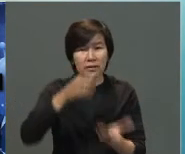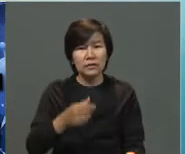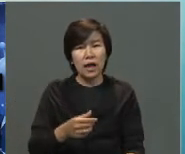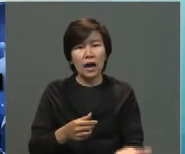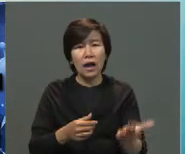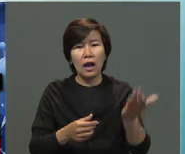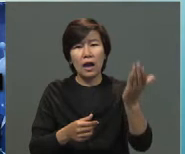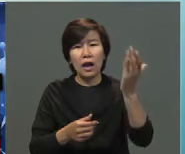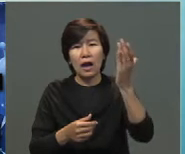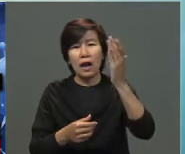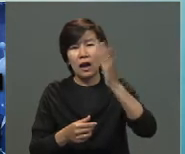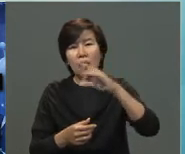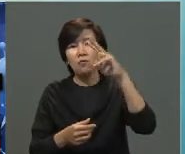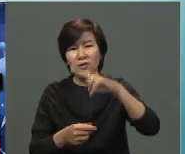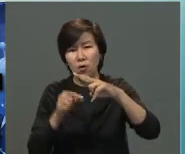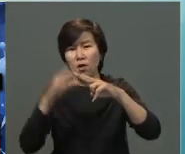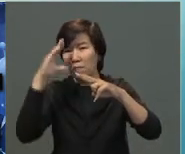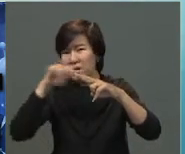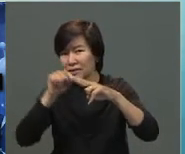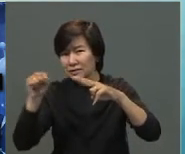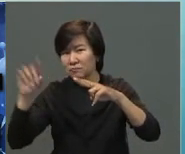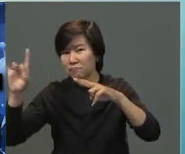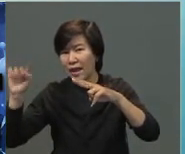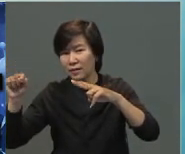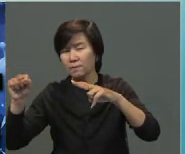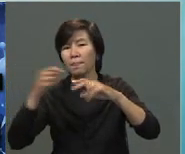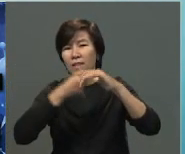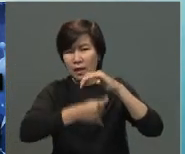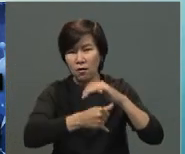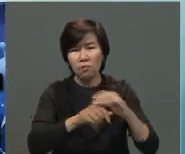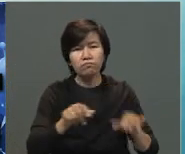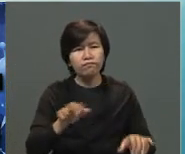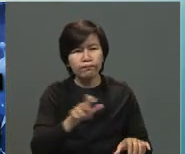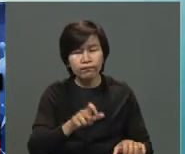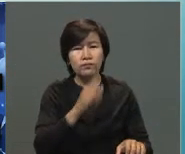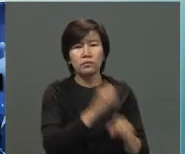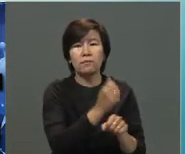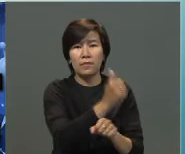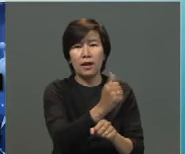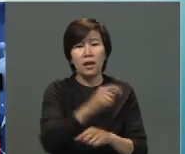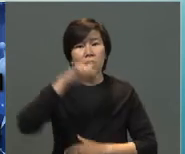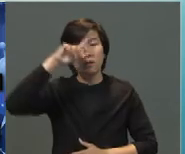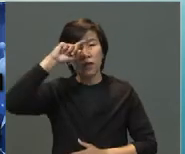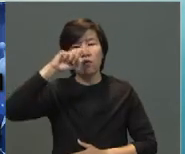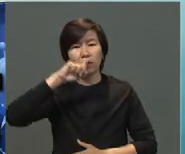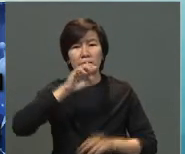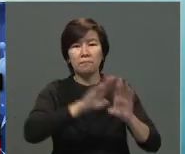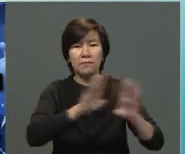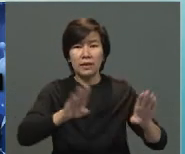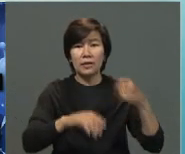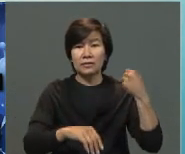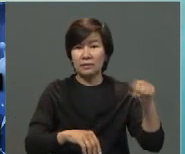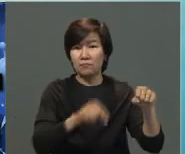พูดไม่ต้องไปเรียนแล้วนะครับถึงจะกลับเข้ามาเล่นได้คือ14:00นถึง 20:00นพูดง่ายแล้ววันหยุดเนี่ยเล่นได้ตั้งแต่10:00นถึง 20:00